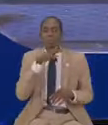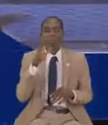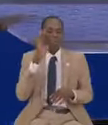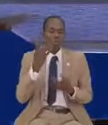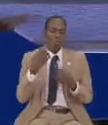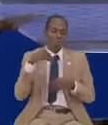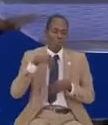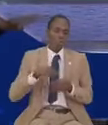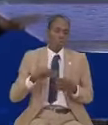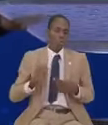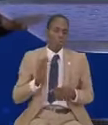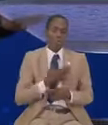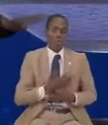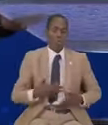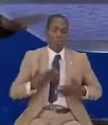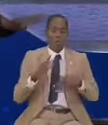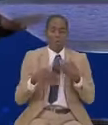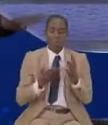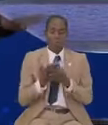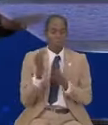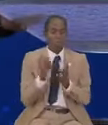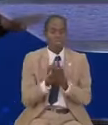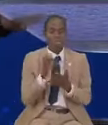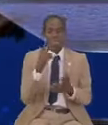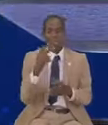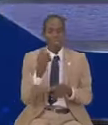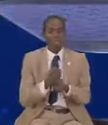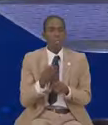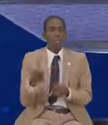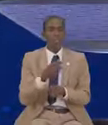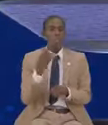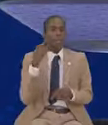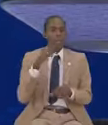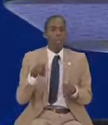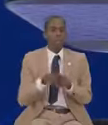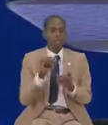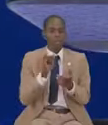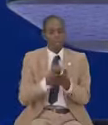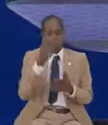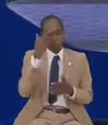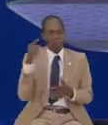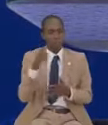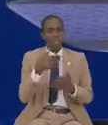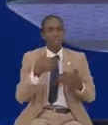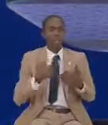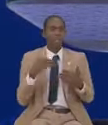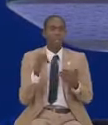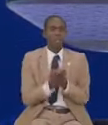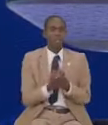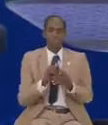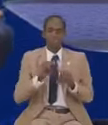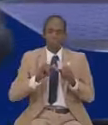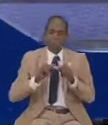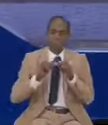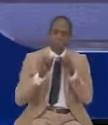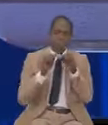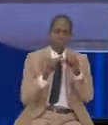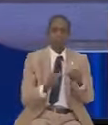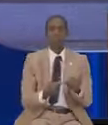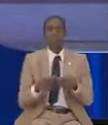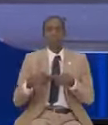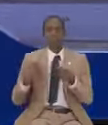tous les pendant les trois années sont dominés comme ça parce qu'ils avaient un cœur persévérant on s'est